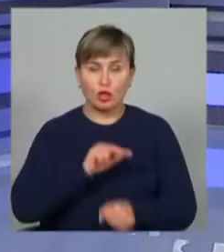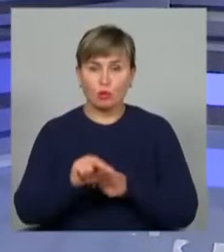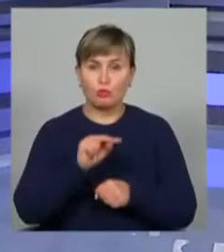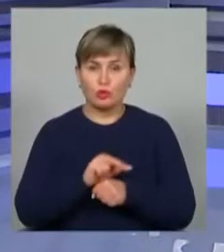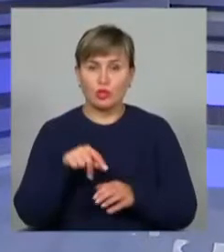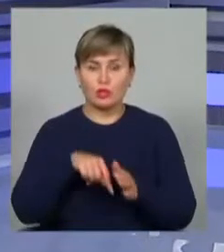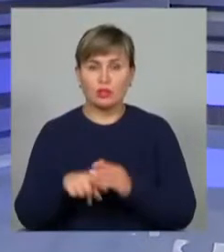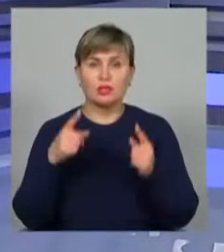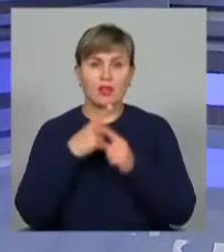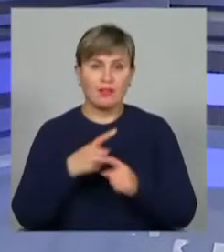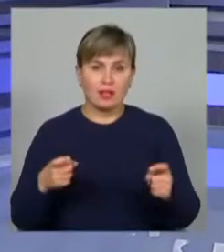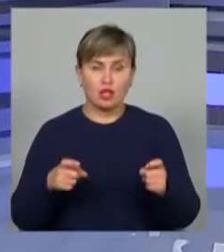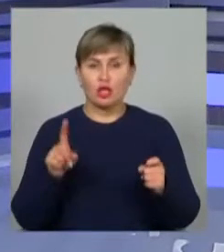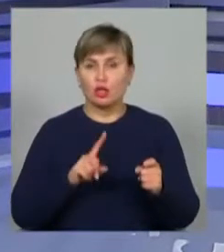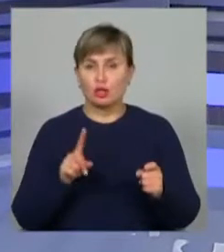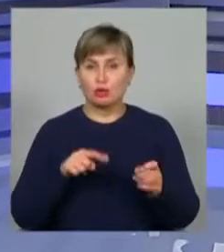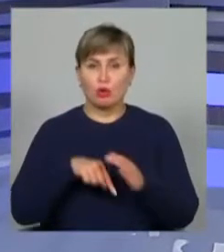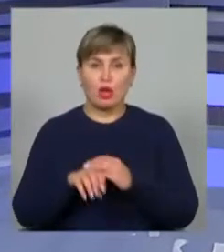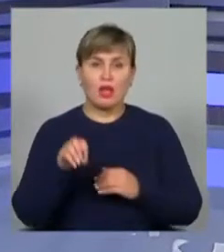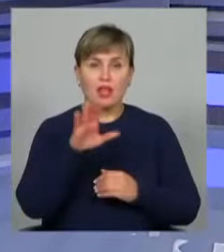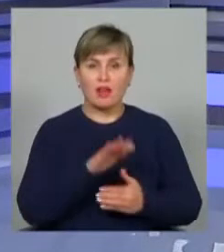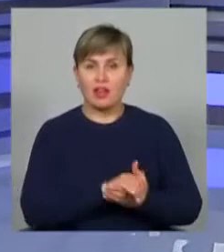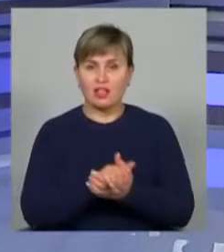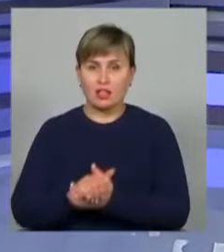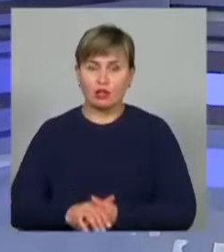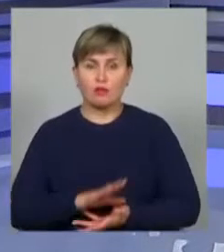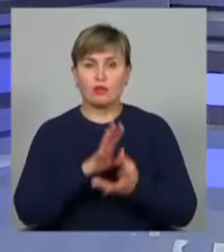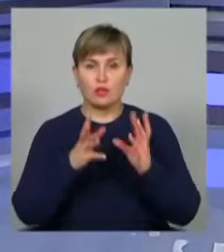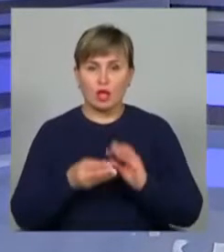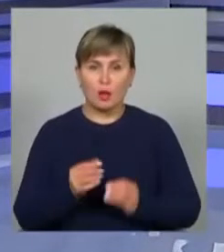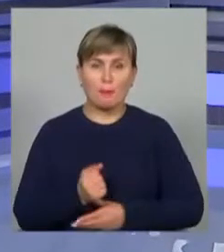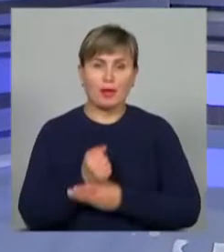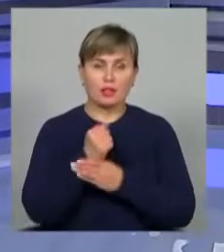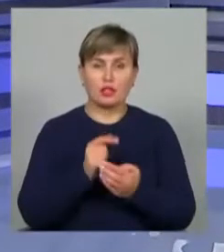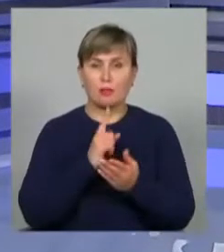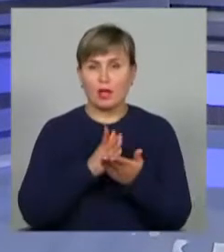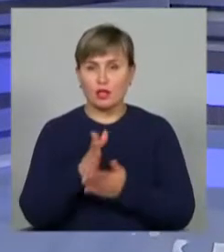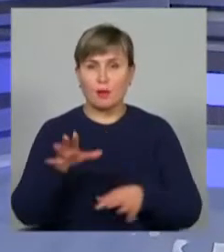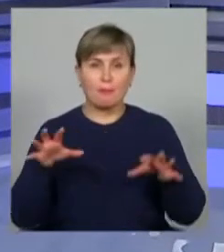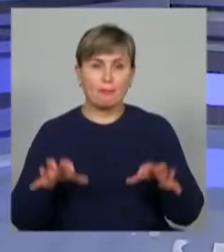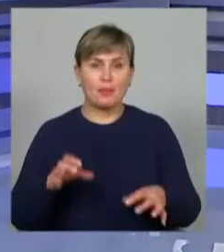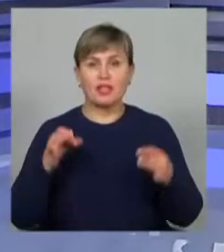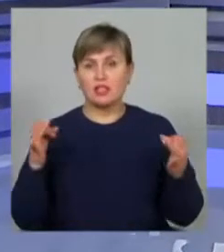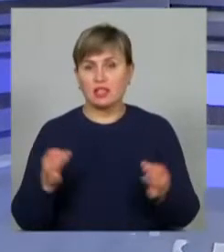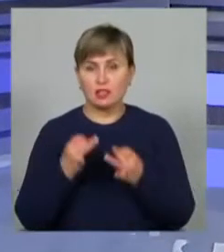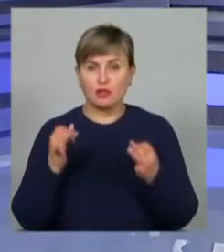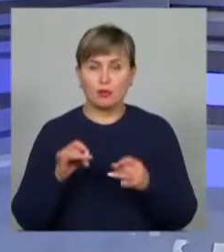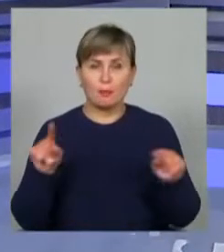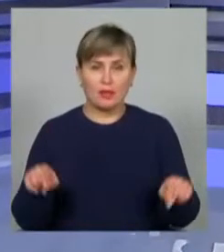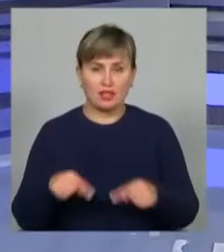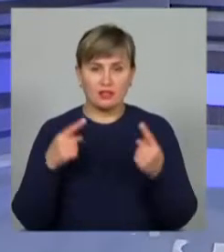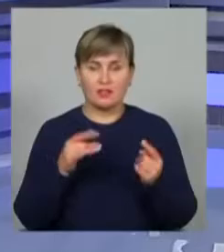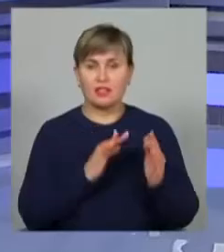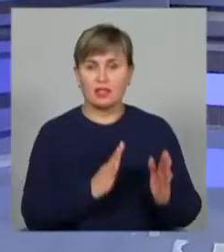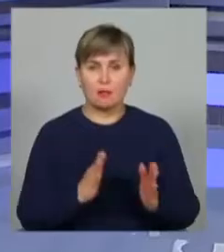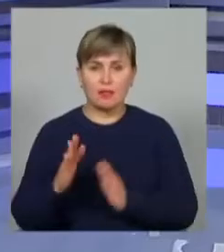Хакала заверила, что Евросоюз всецело поддерживает политику реформ президента и заинтересован в процветании и